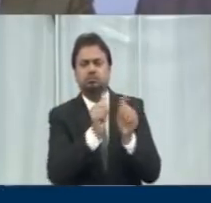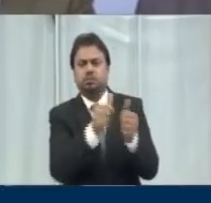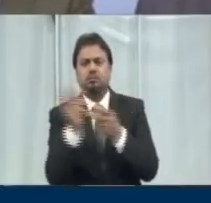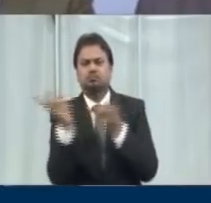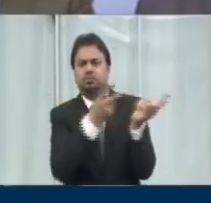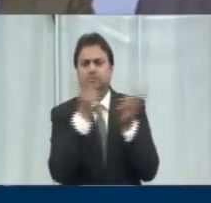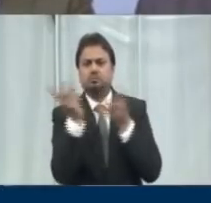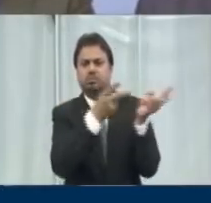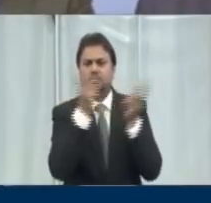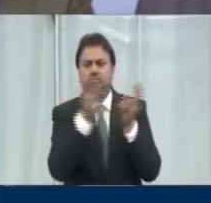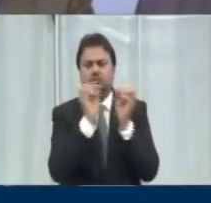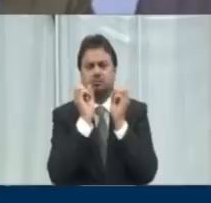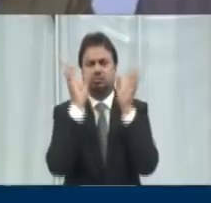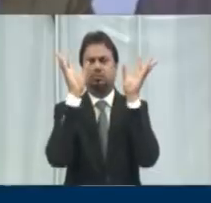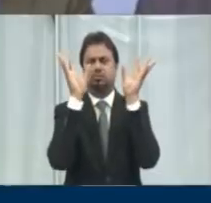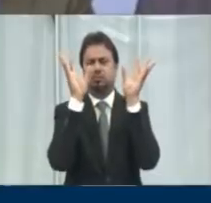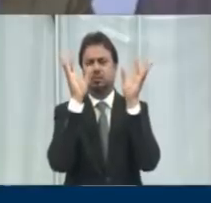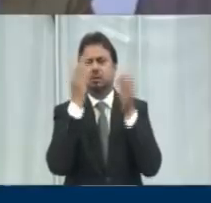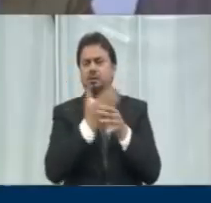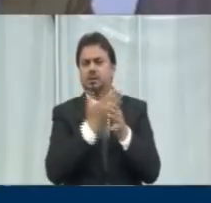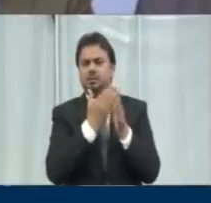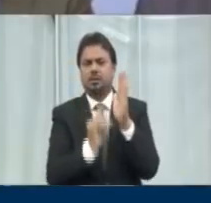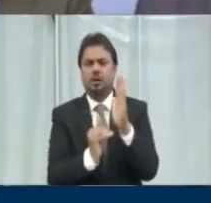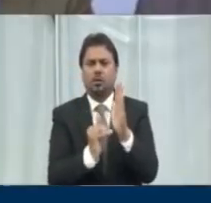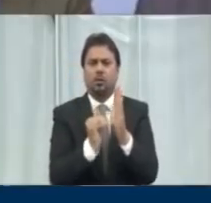حقيقة بشكل ملفت للنظر، بعد أن